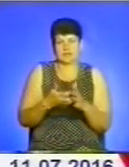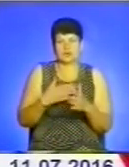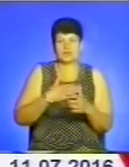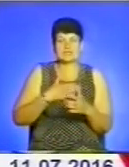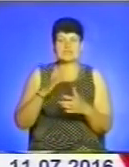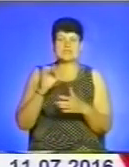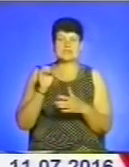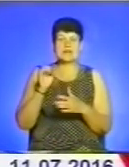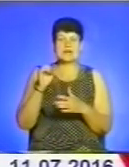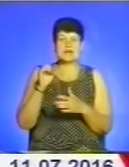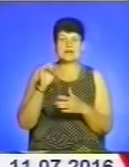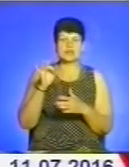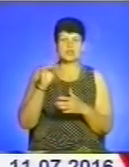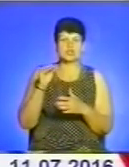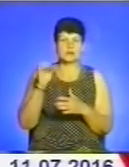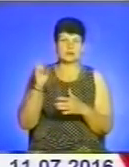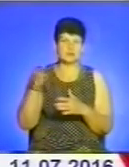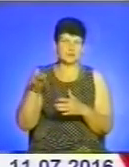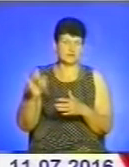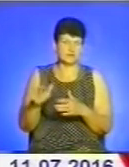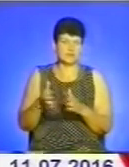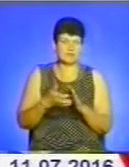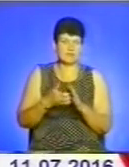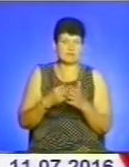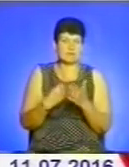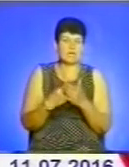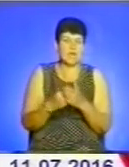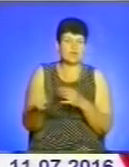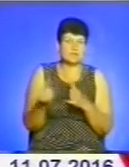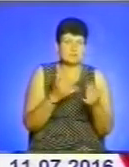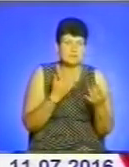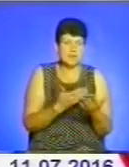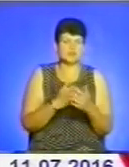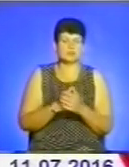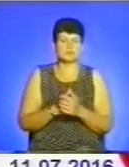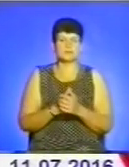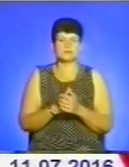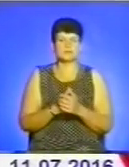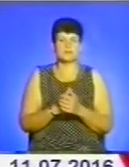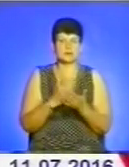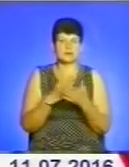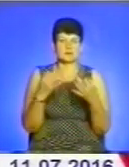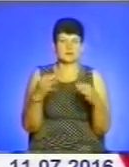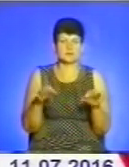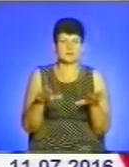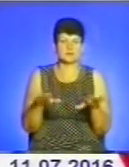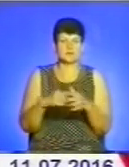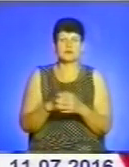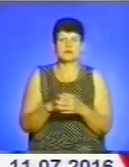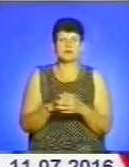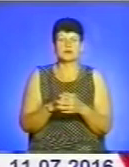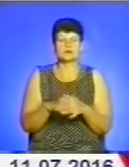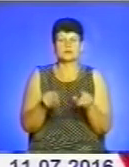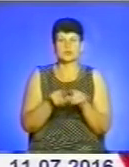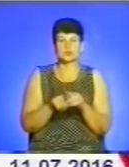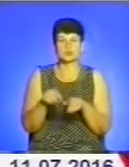сержантських посад. Наприклад, там сержантів з матеріальних забезпечень, у нас є пара вакантів. Так само і головного старшини